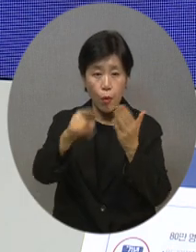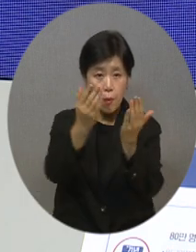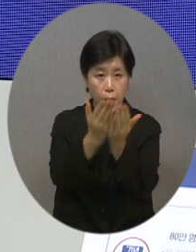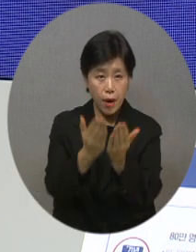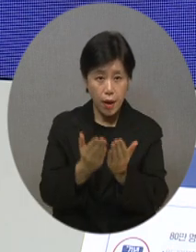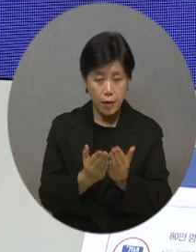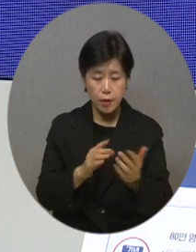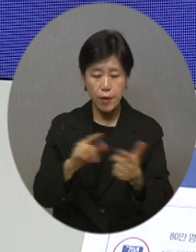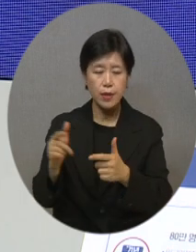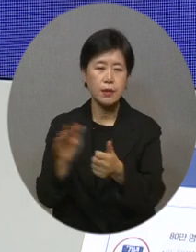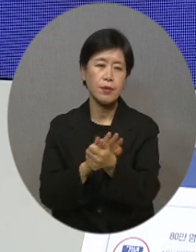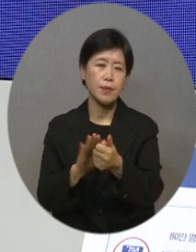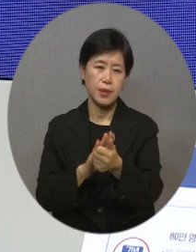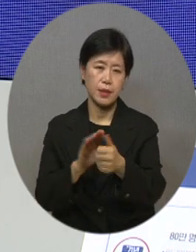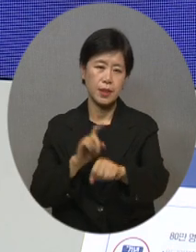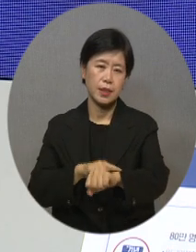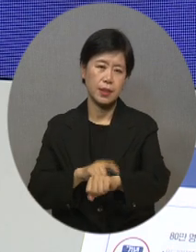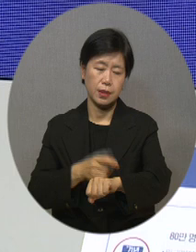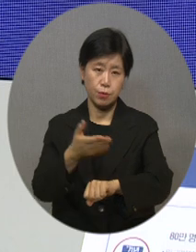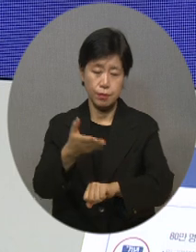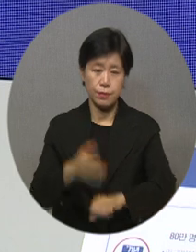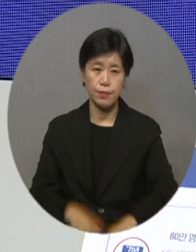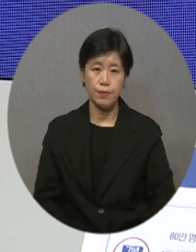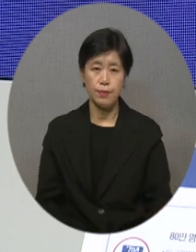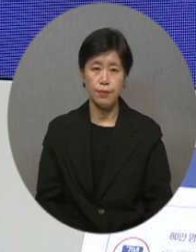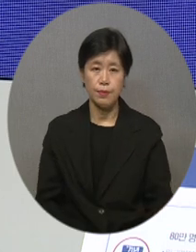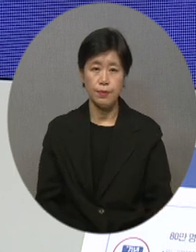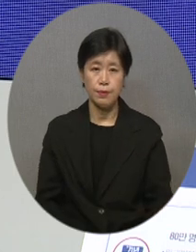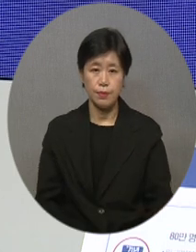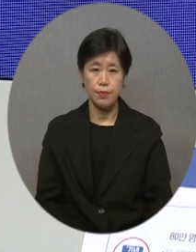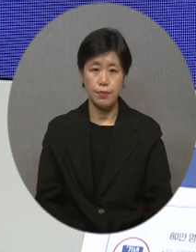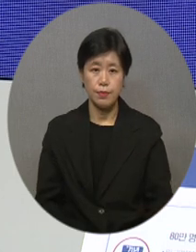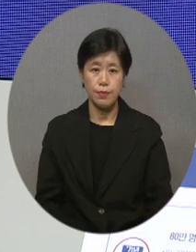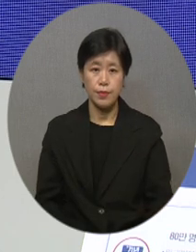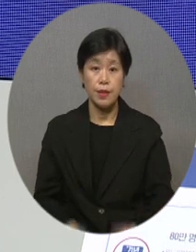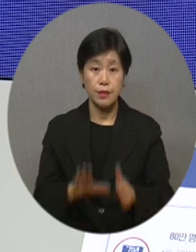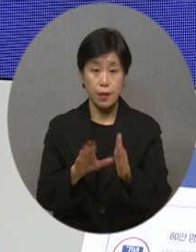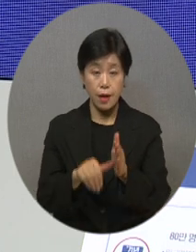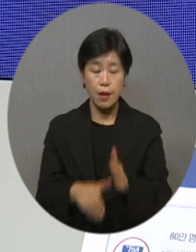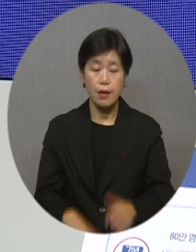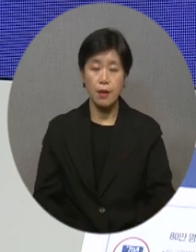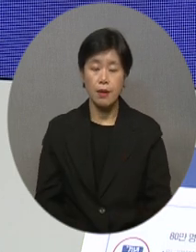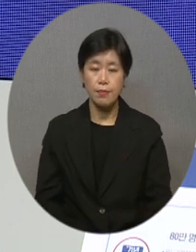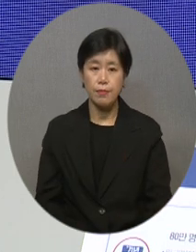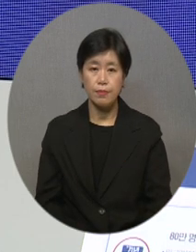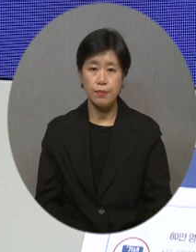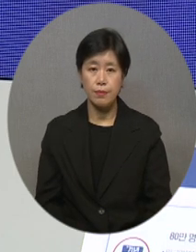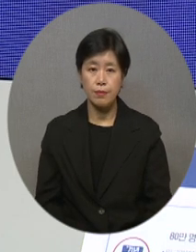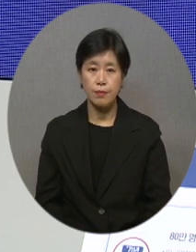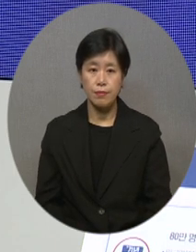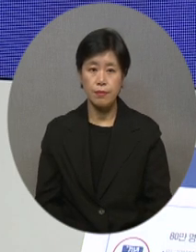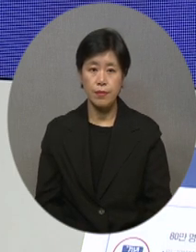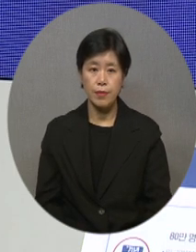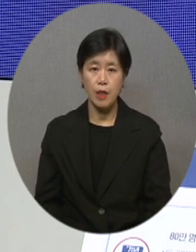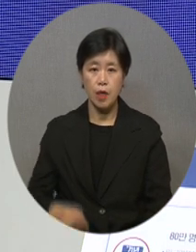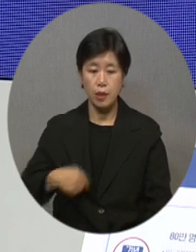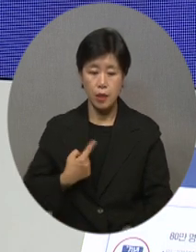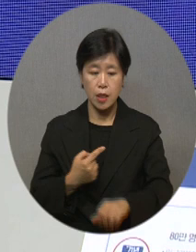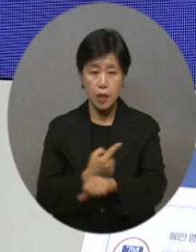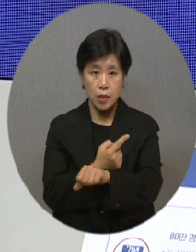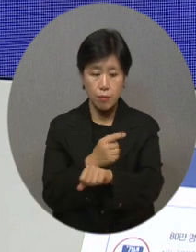서비스가 이렇게 시간이 정해지게 되어 있습니다. 그런데 그 중에서 일부분을 스스로가 자기의 그 개인 예산에